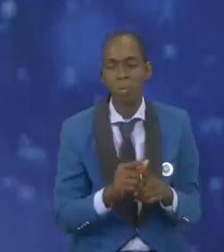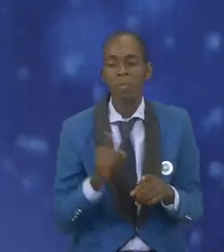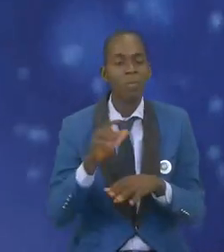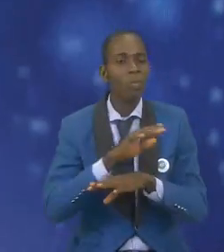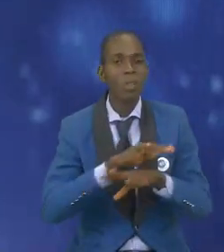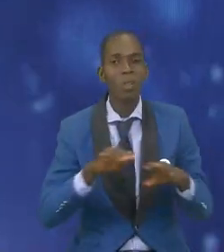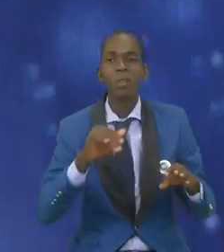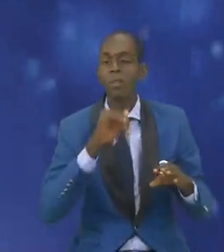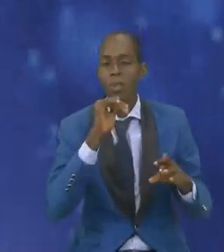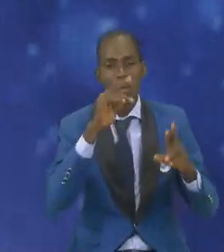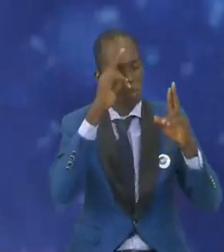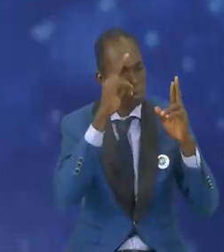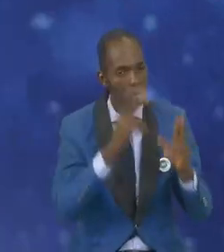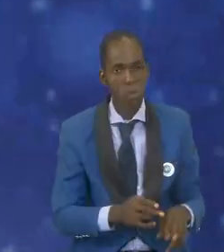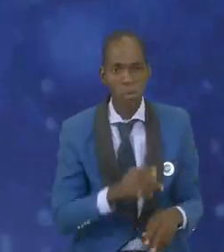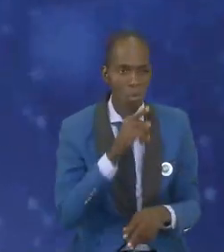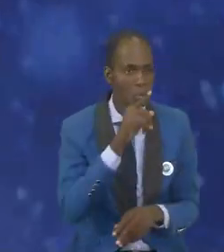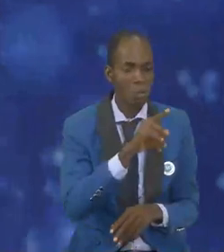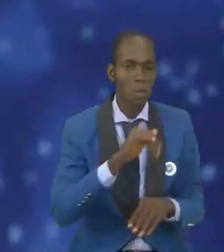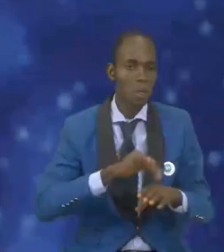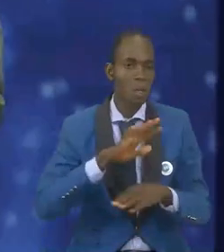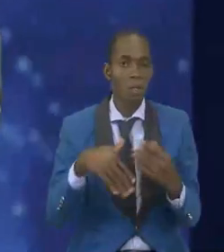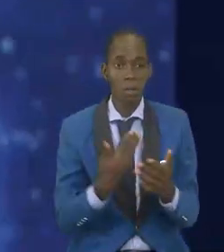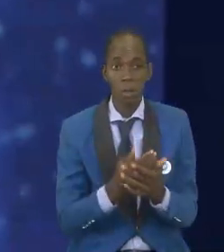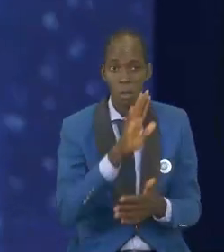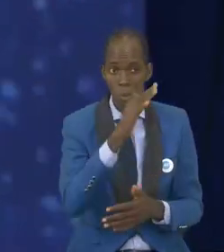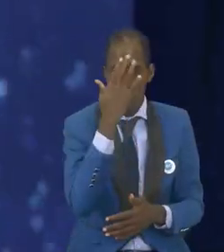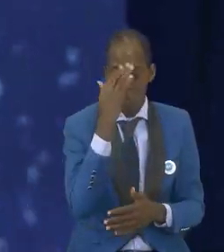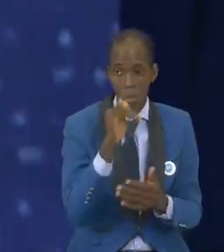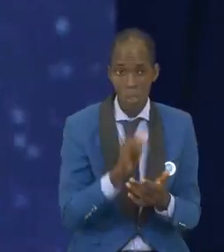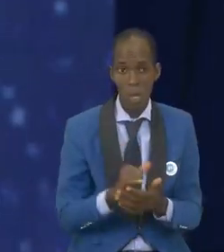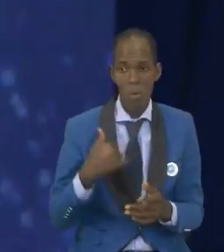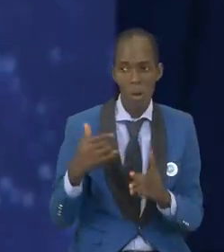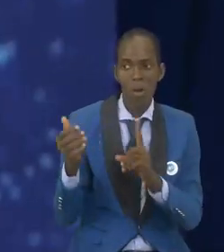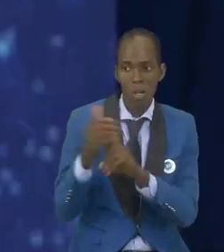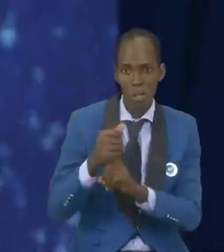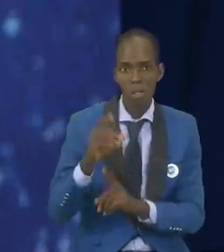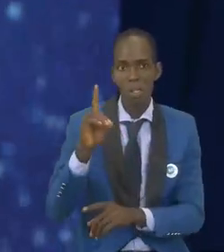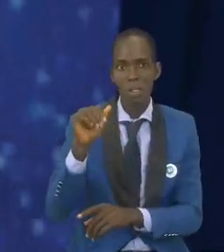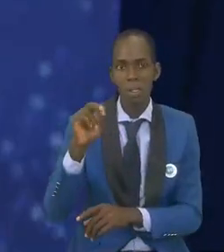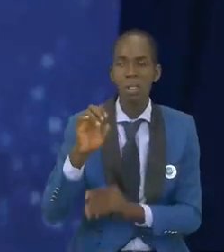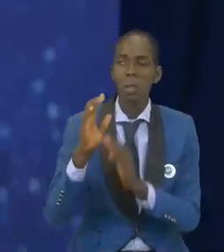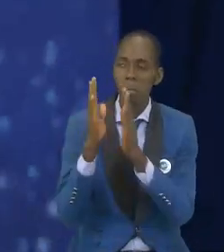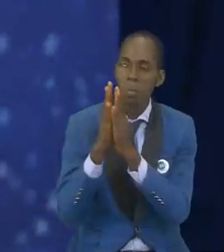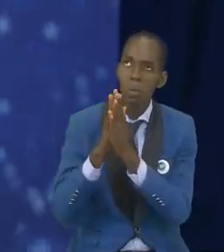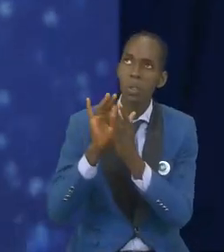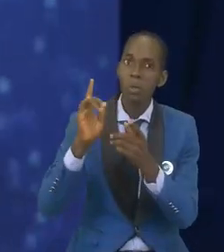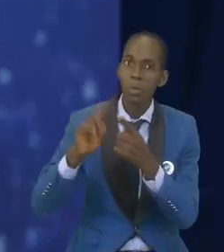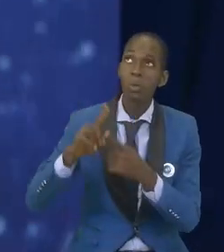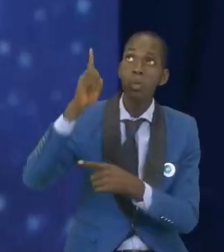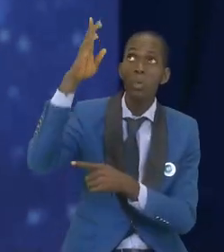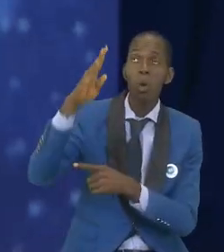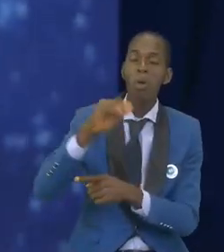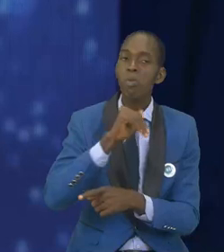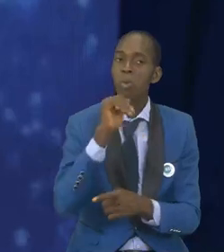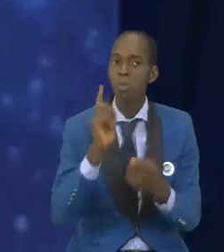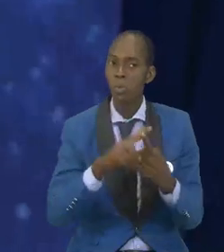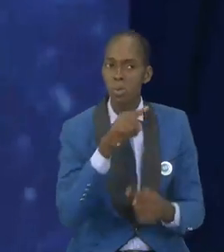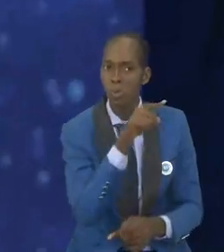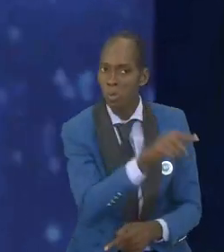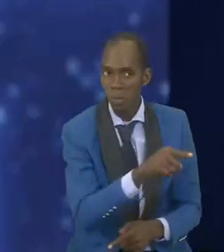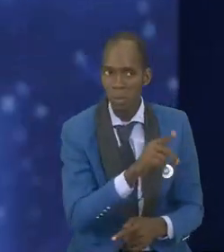il ne te considère pas et il ne considère pas ton dédié est-ce que tu sais qu'il prie Dieu